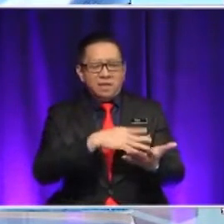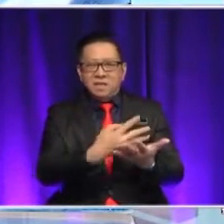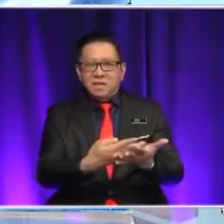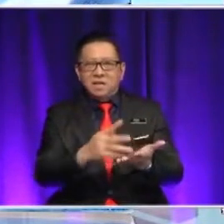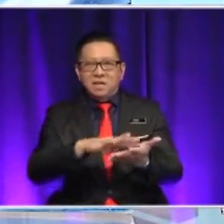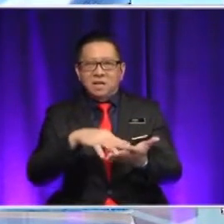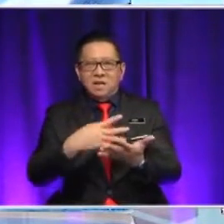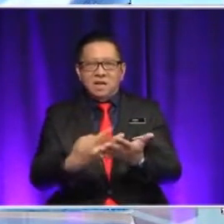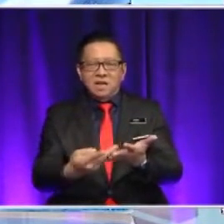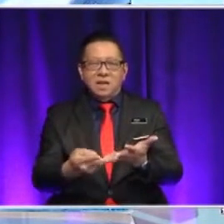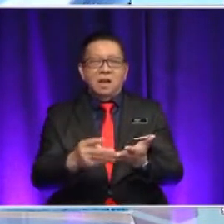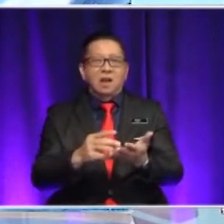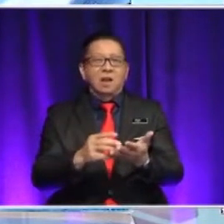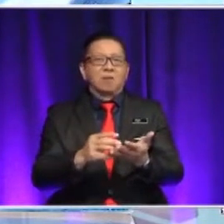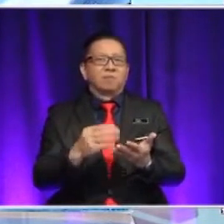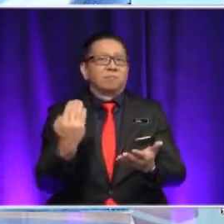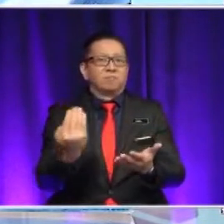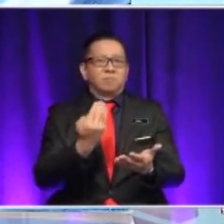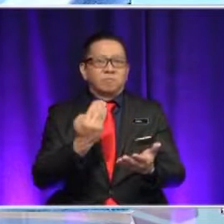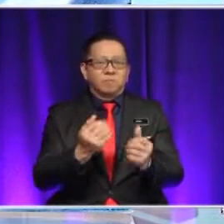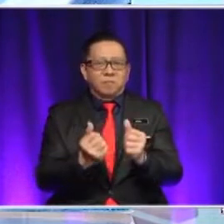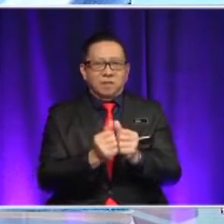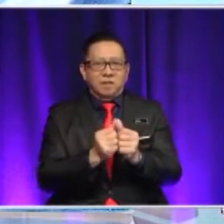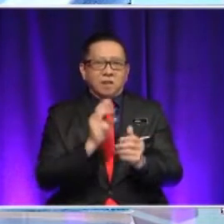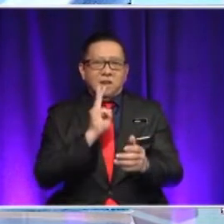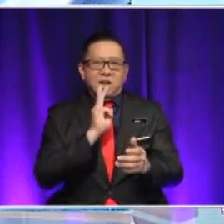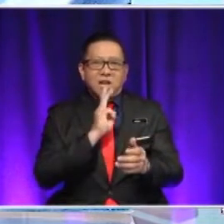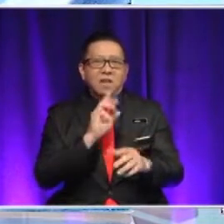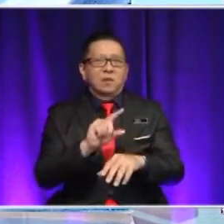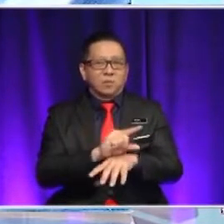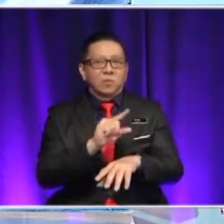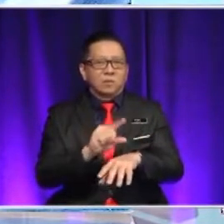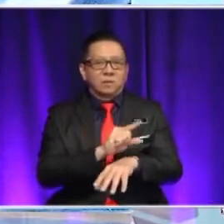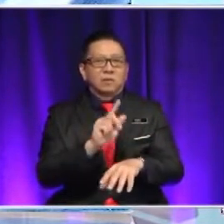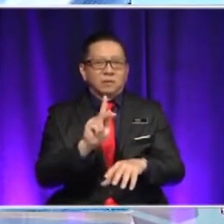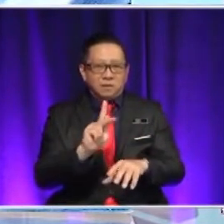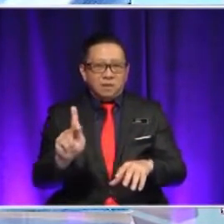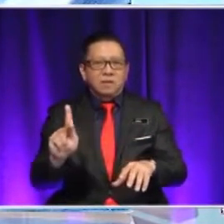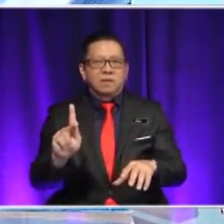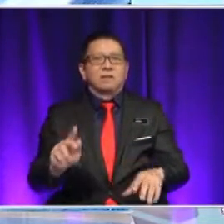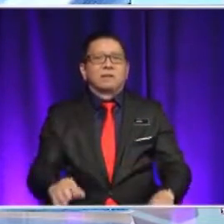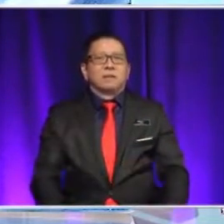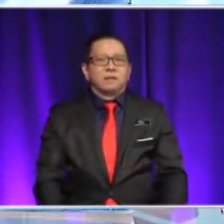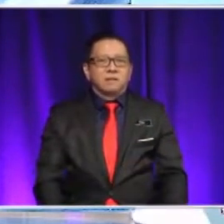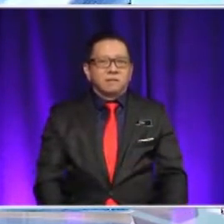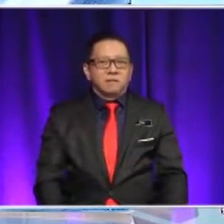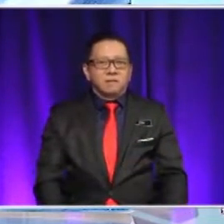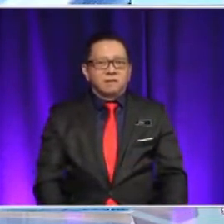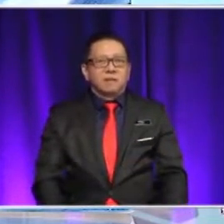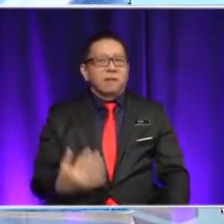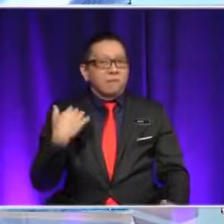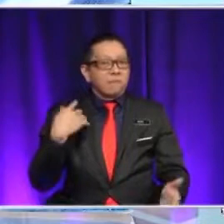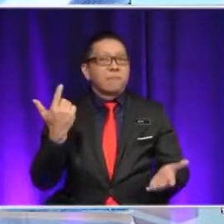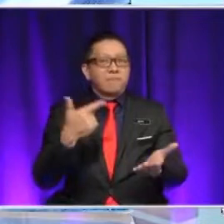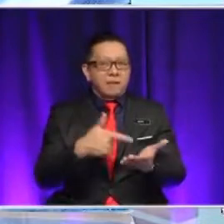mudah menyerah air jadi kita banyak bermain dengan air jadi kita perlukan A1 permukaannya menyerah Iqbal nah oke selain itu